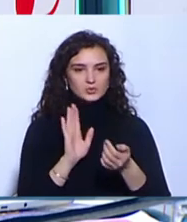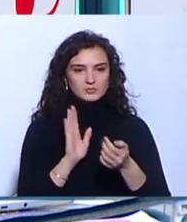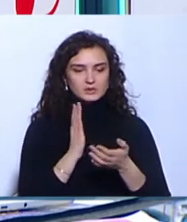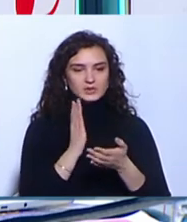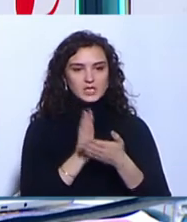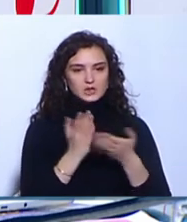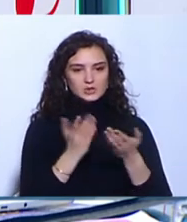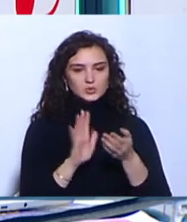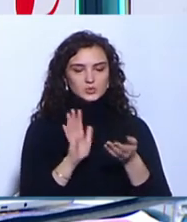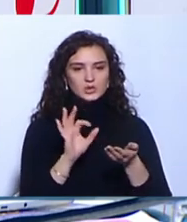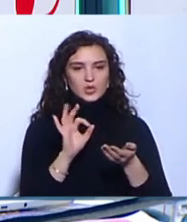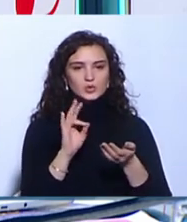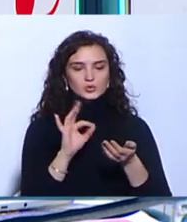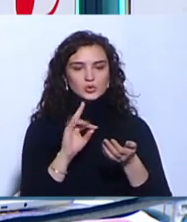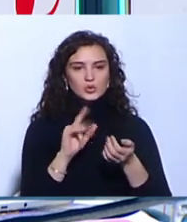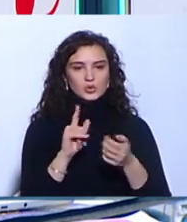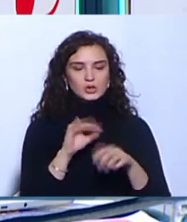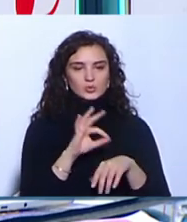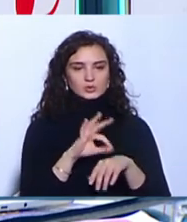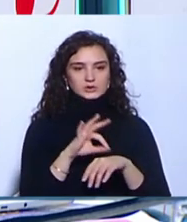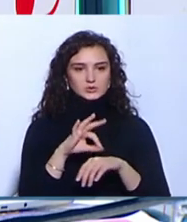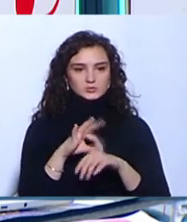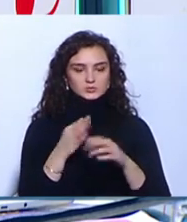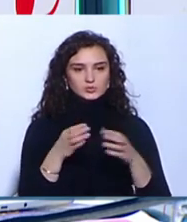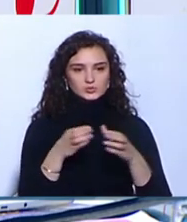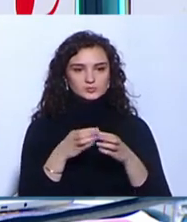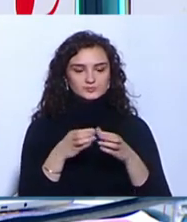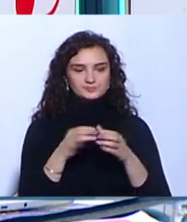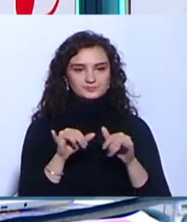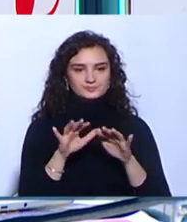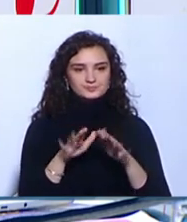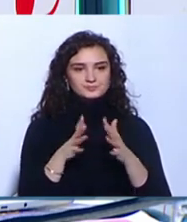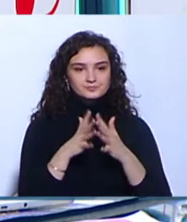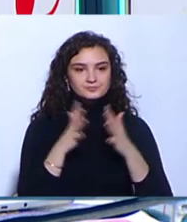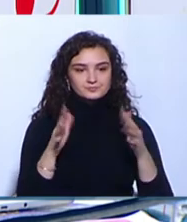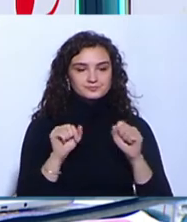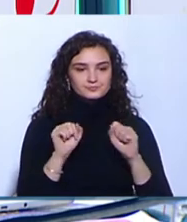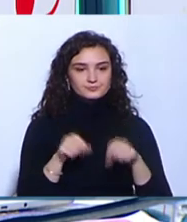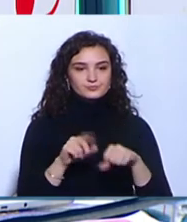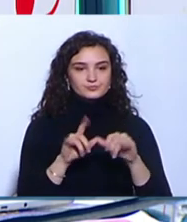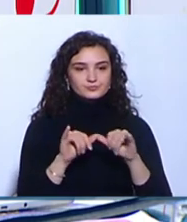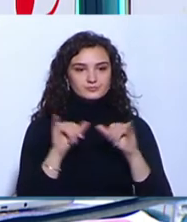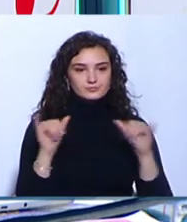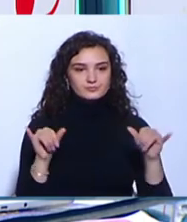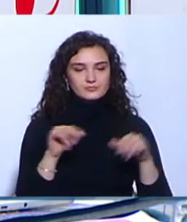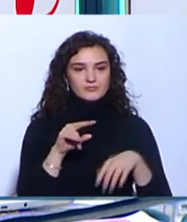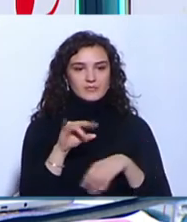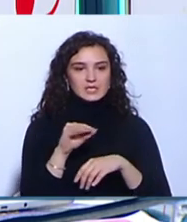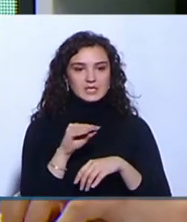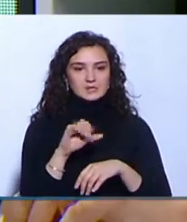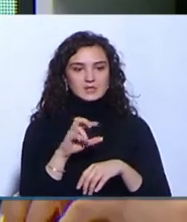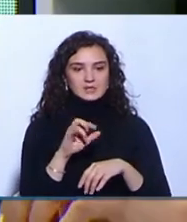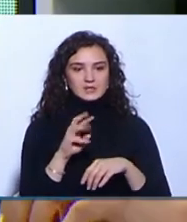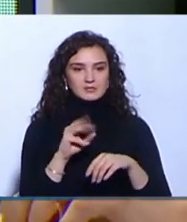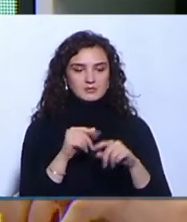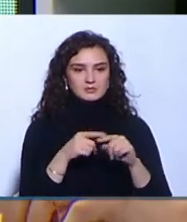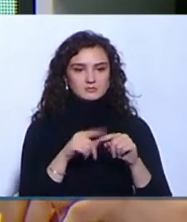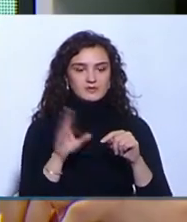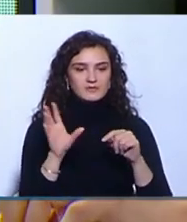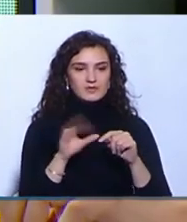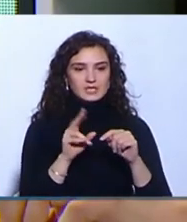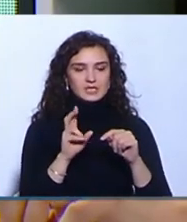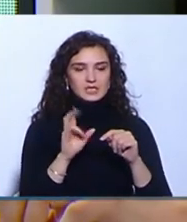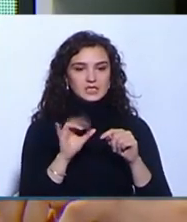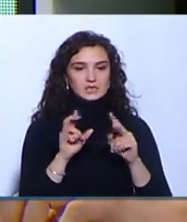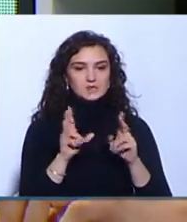არის თუ არა ონკოლოგიური დიაგნოზების ჯგუფი, სადაც მეტი შანსია, რომ განვითარდეს ლიმფედემა? ყველა იმ კიბო